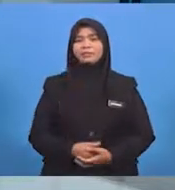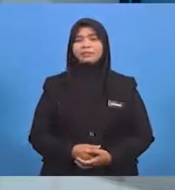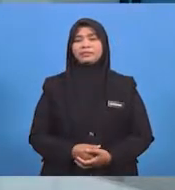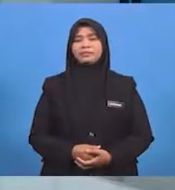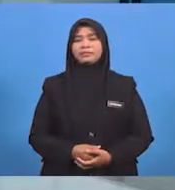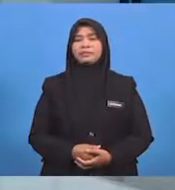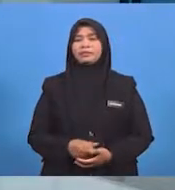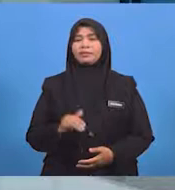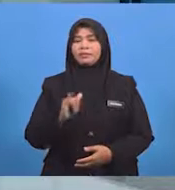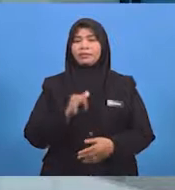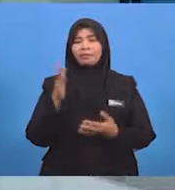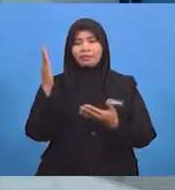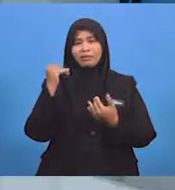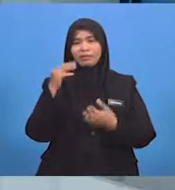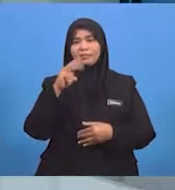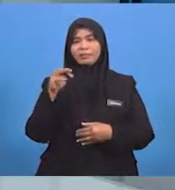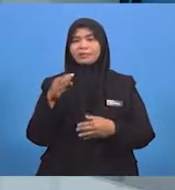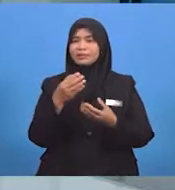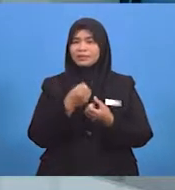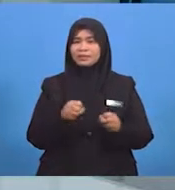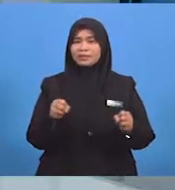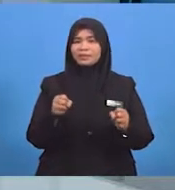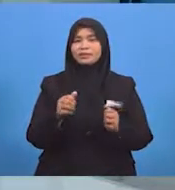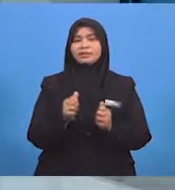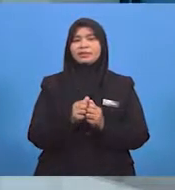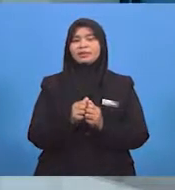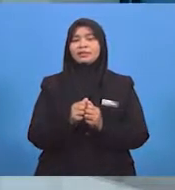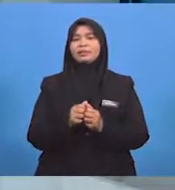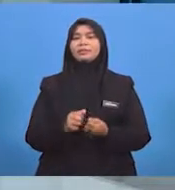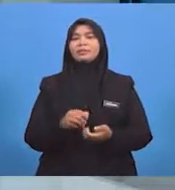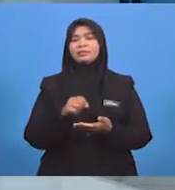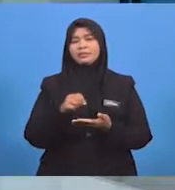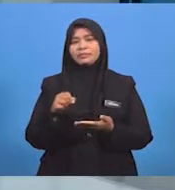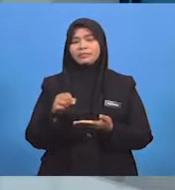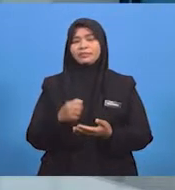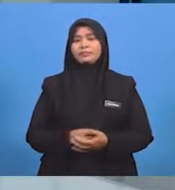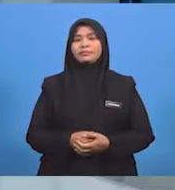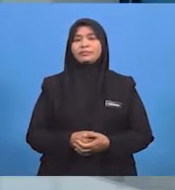murid sudah bersedia dengan alat tulis, kalkulator dan buku nota.